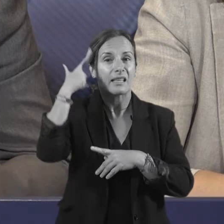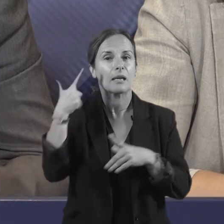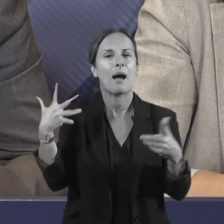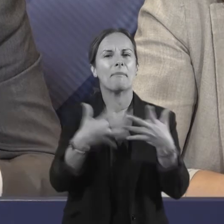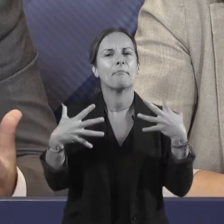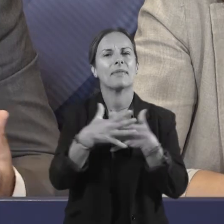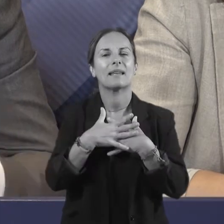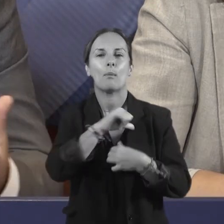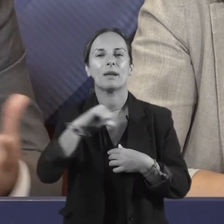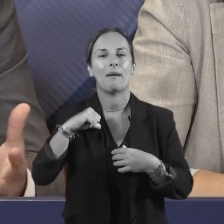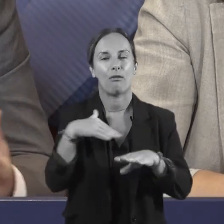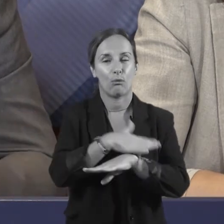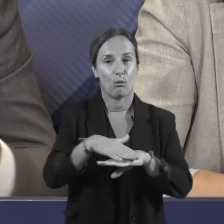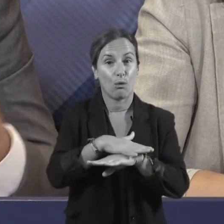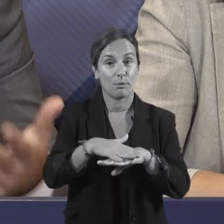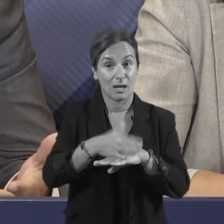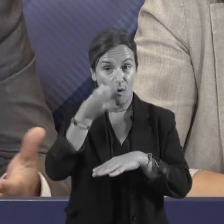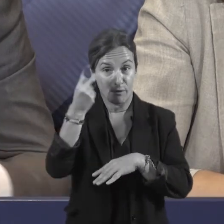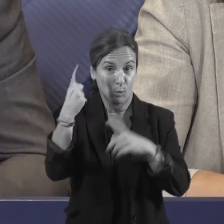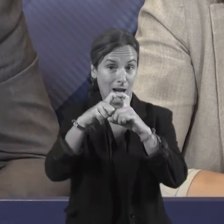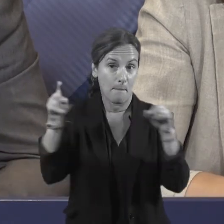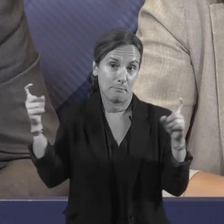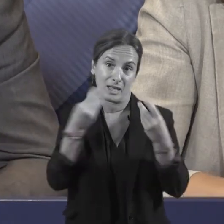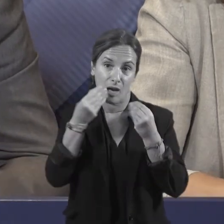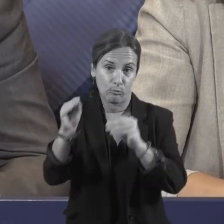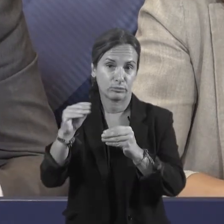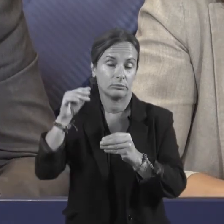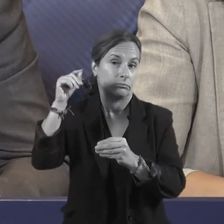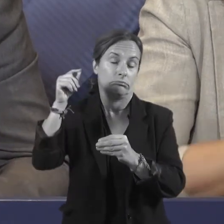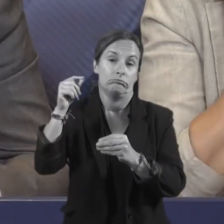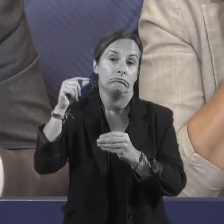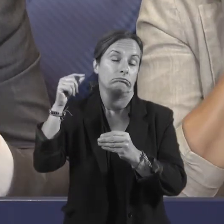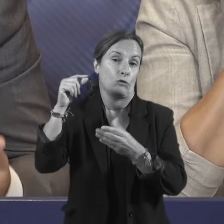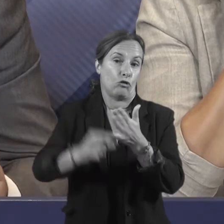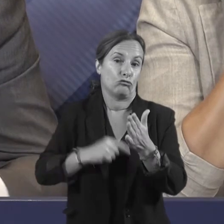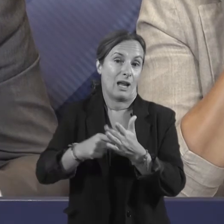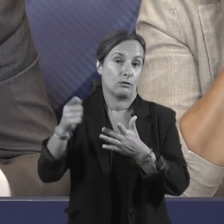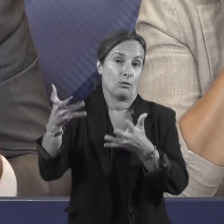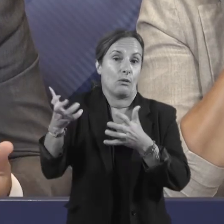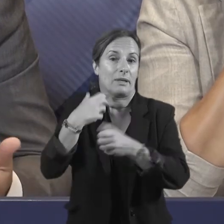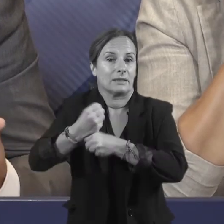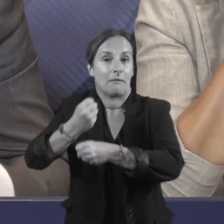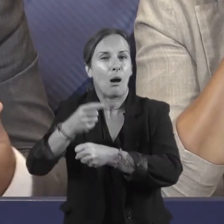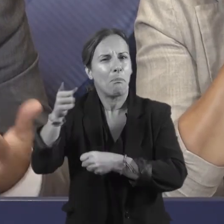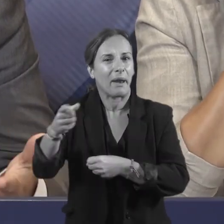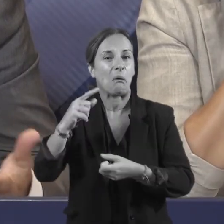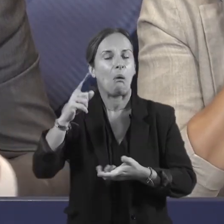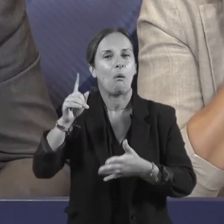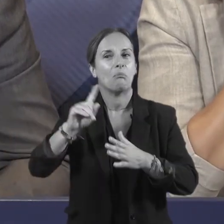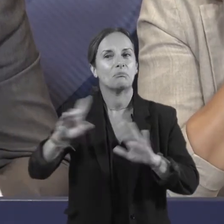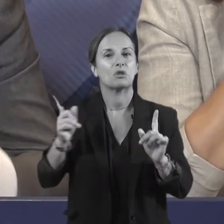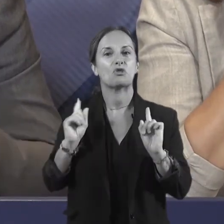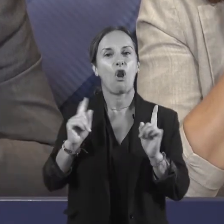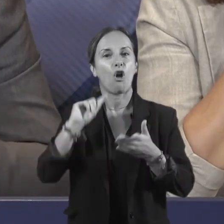és l'empresa executora del contracte per desenvolupar tota aquesta feina, però han fet molt més de lo que se suposa que és un